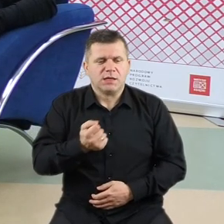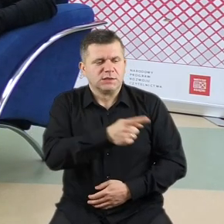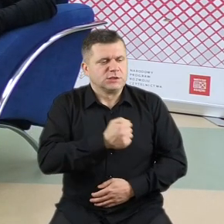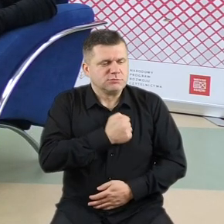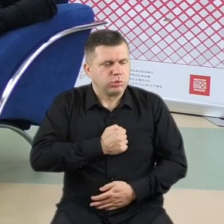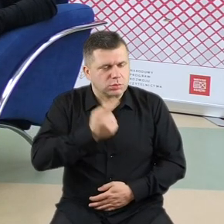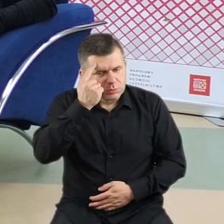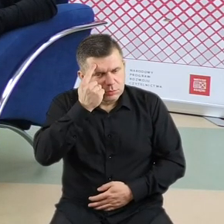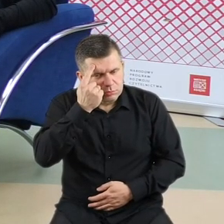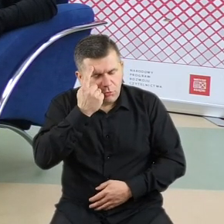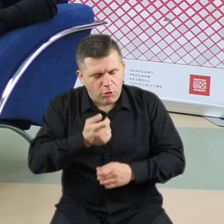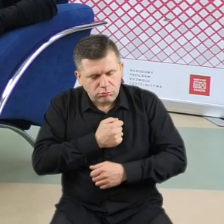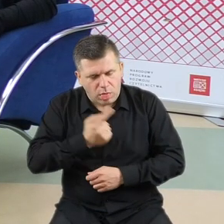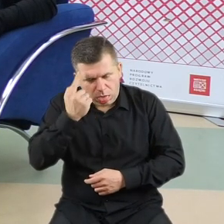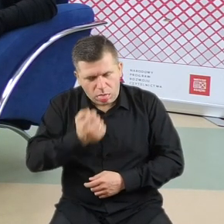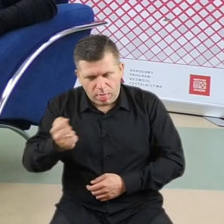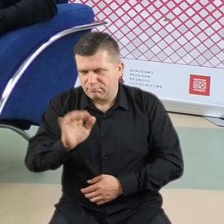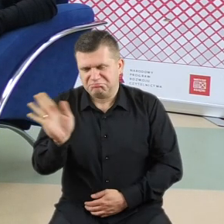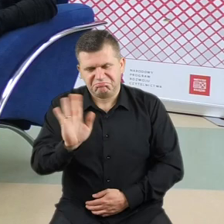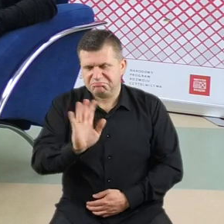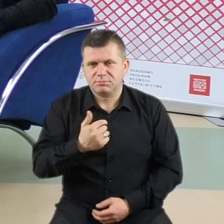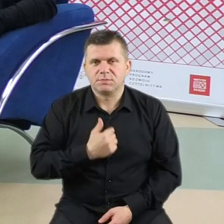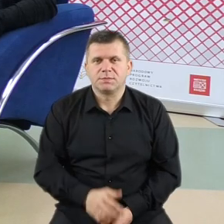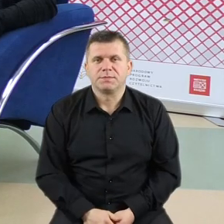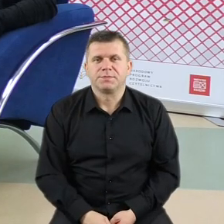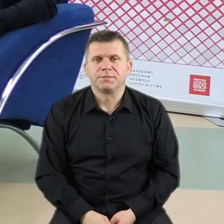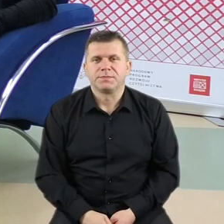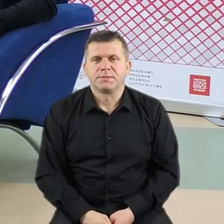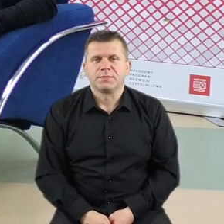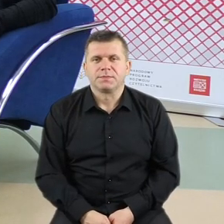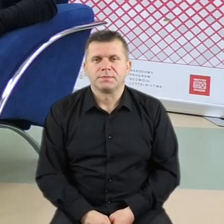w samotności po napisaniu książki albo w trakcie książki.